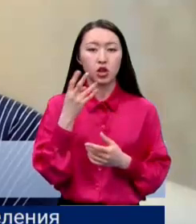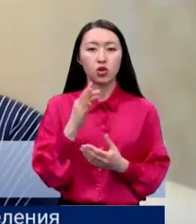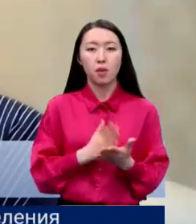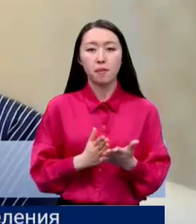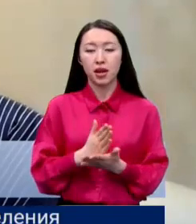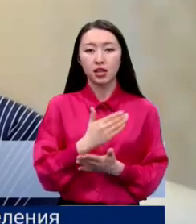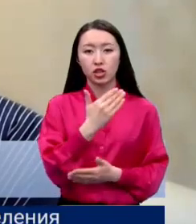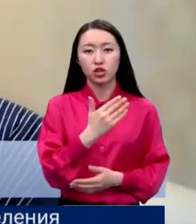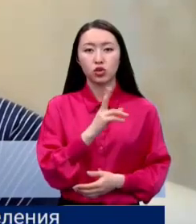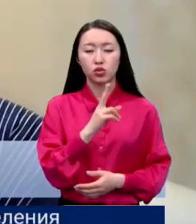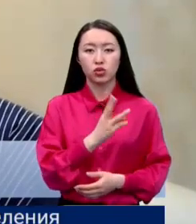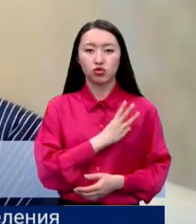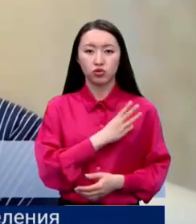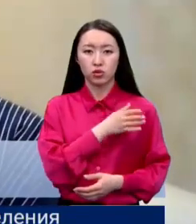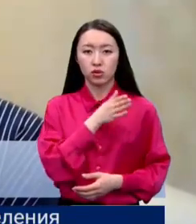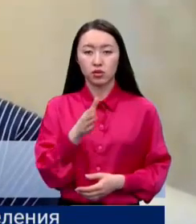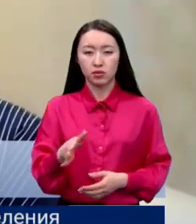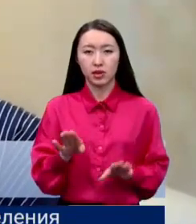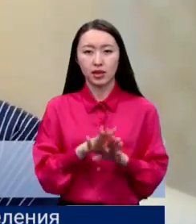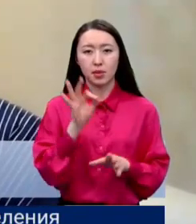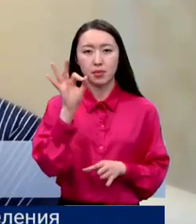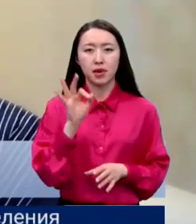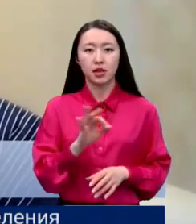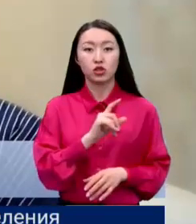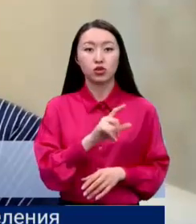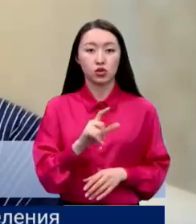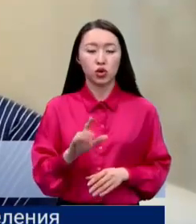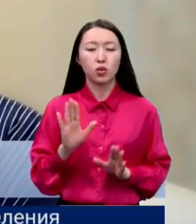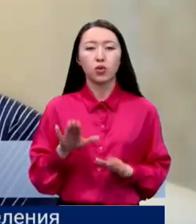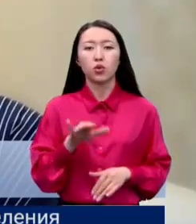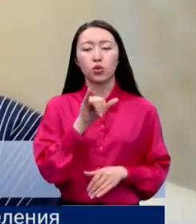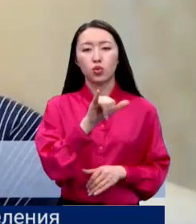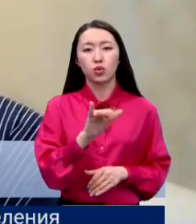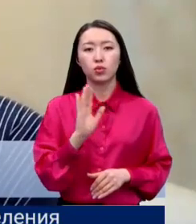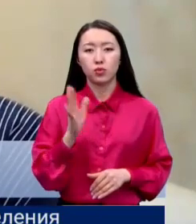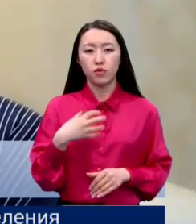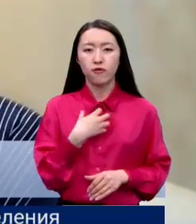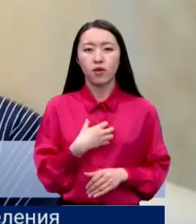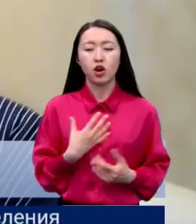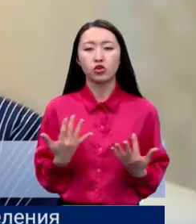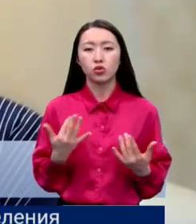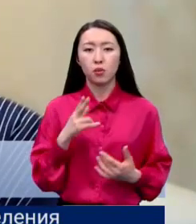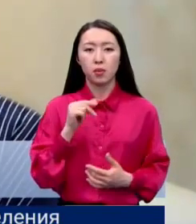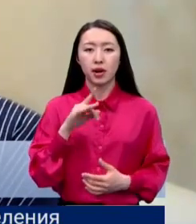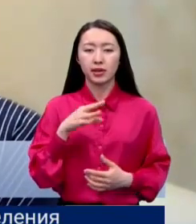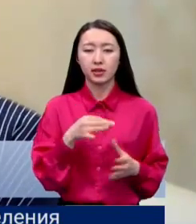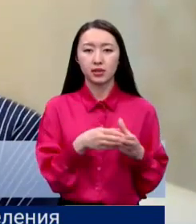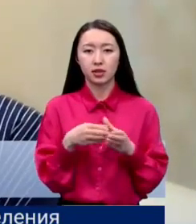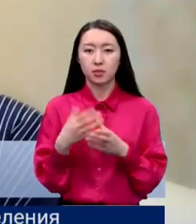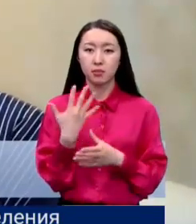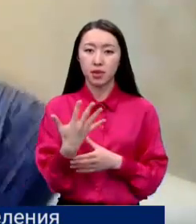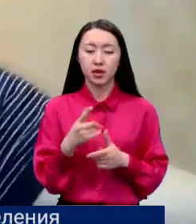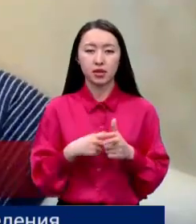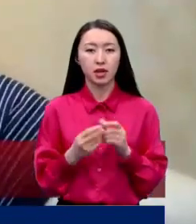политически вовлеченных людей, несколько процентов таких пассионарных, для них играет роль, сколько партий, 5 или 15. И